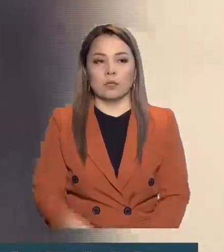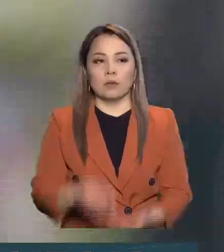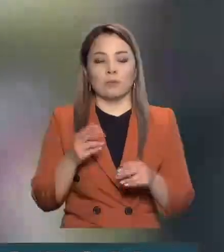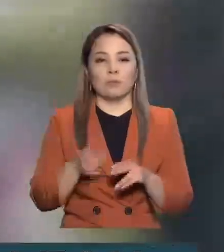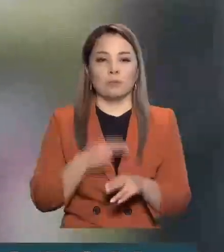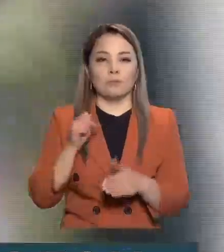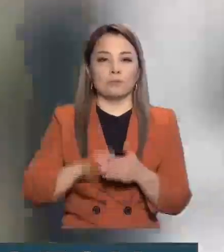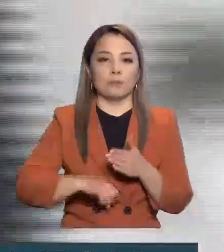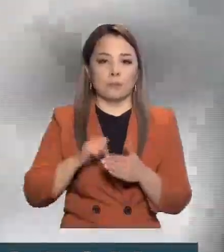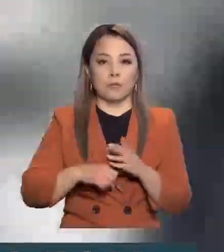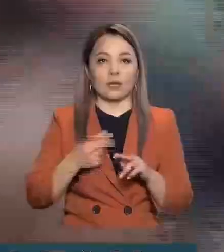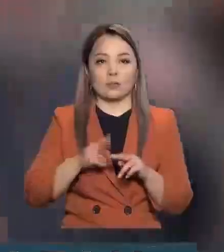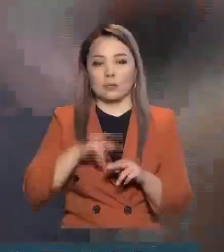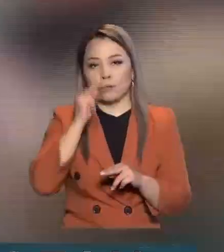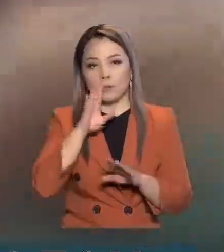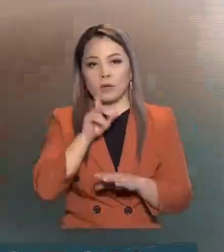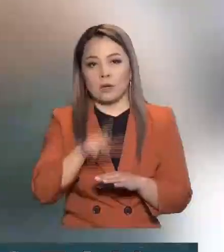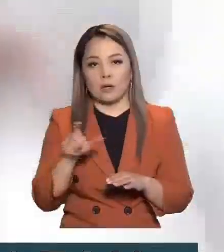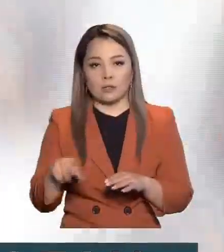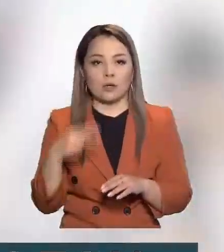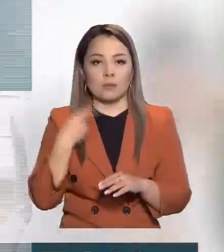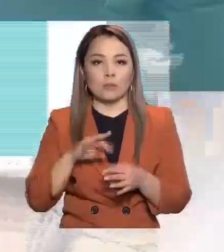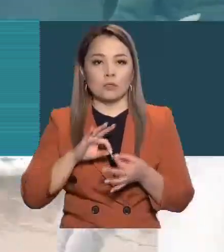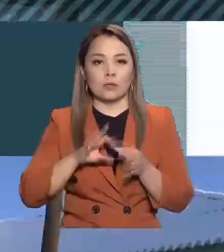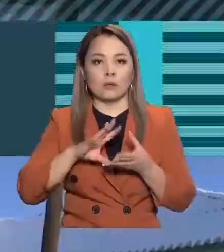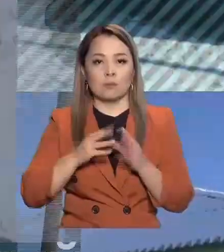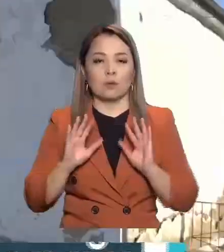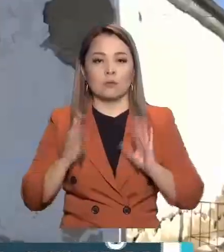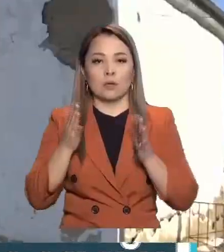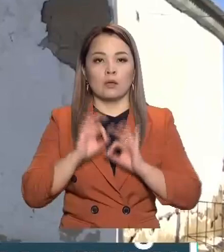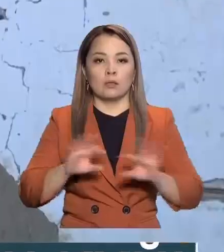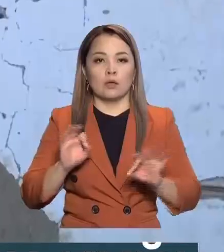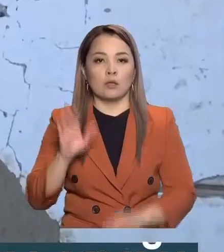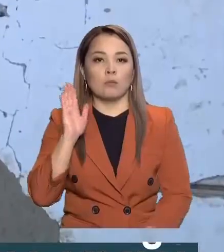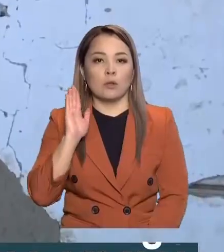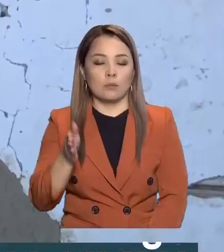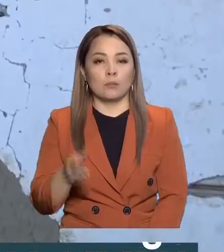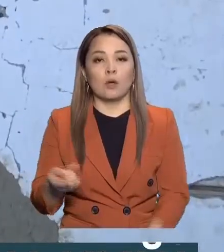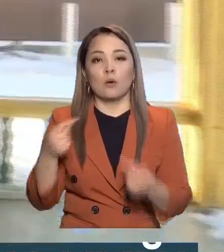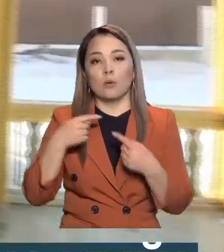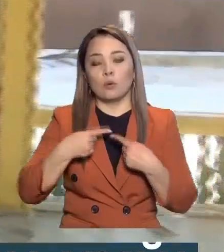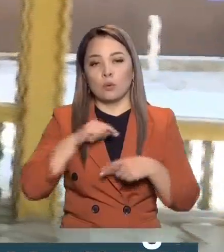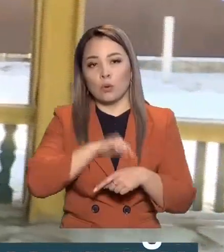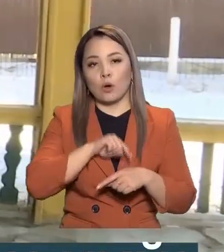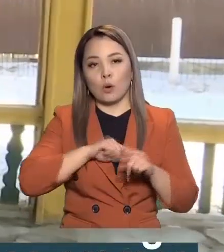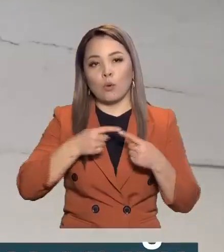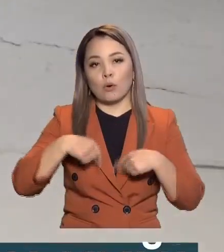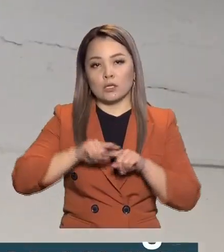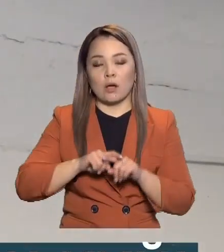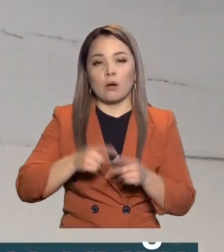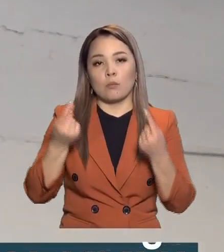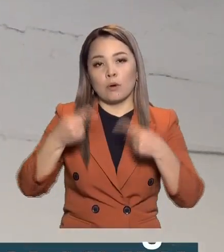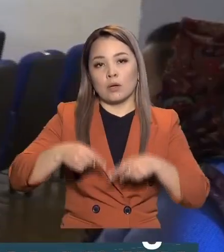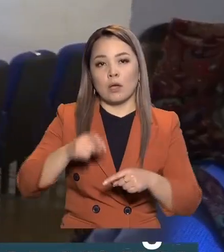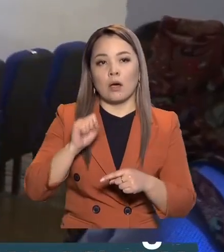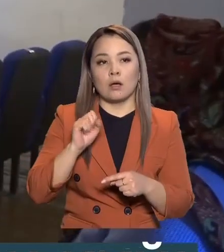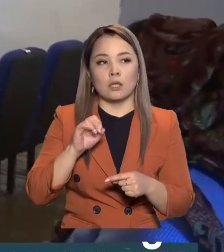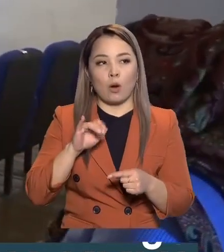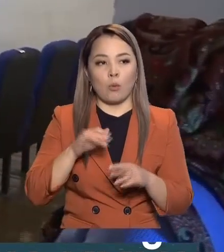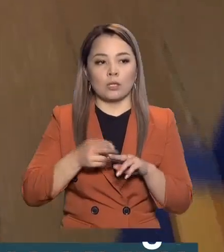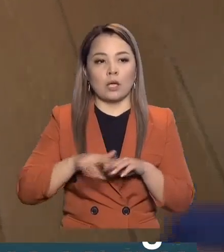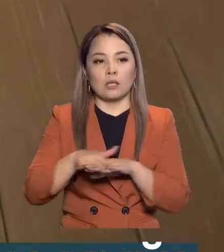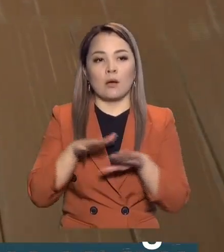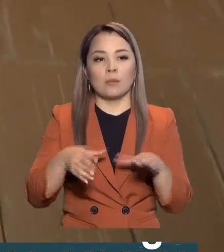Жазыксыз камалгандардын окуялары сәлден соң. Рухани ошақ опырла бастады. Атырау облысы Сартоғай ауылының мәдениет